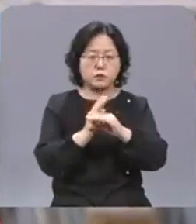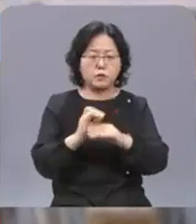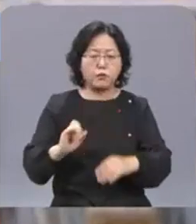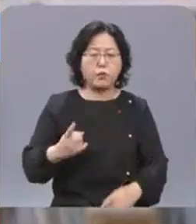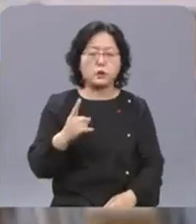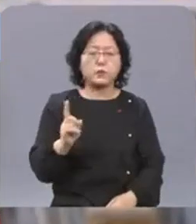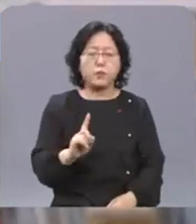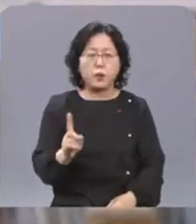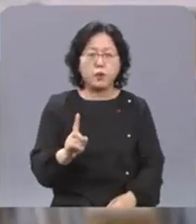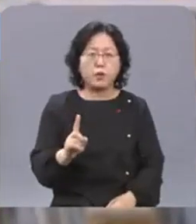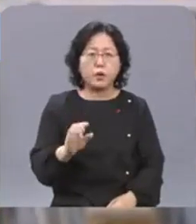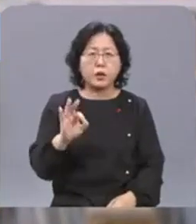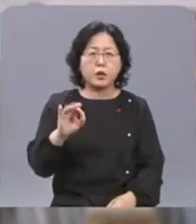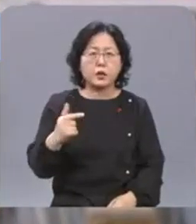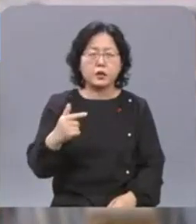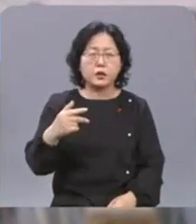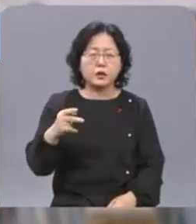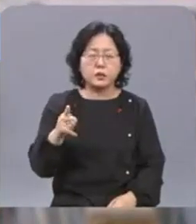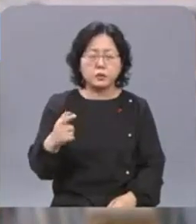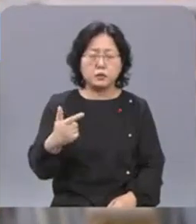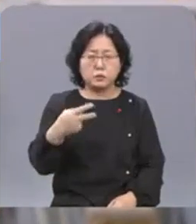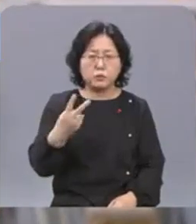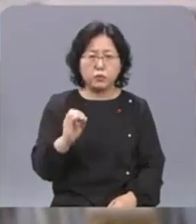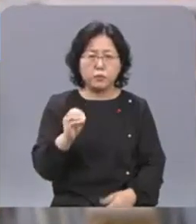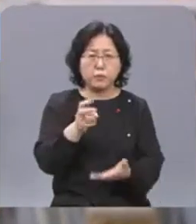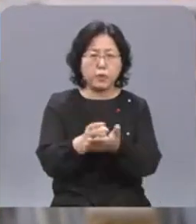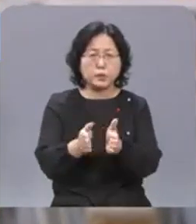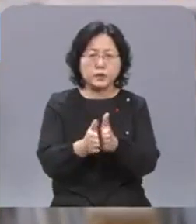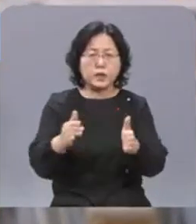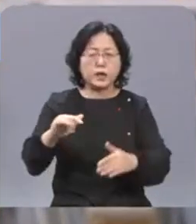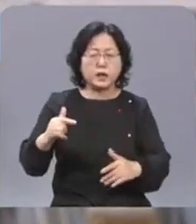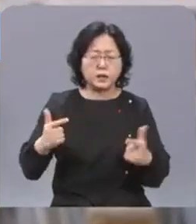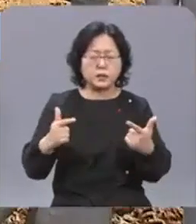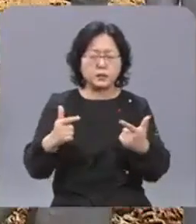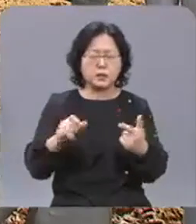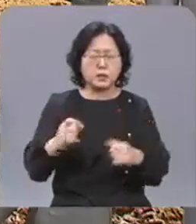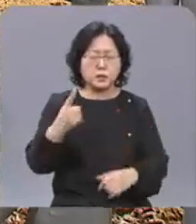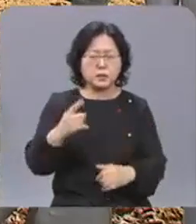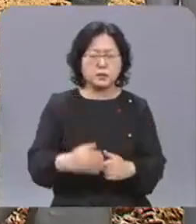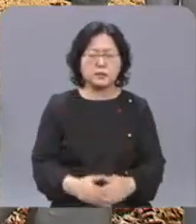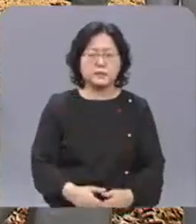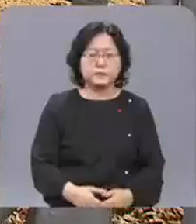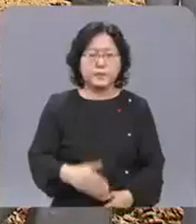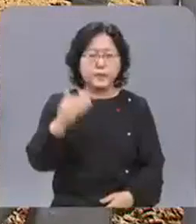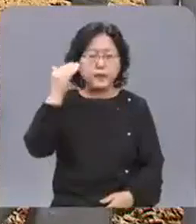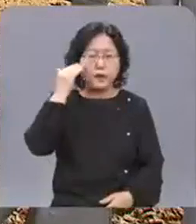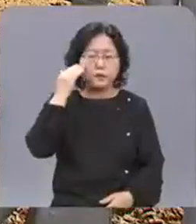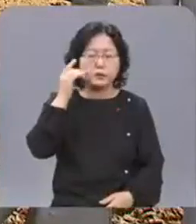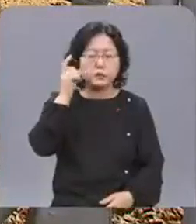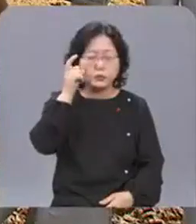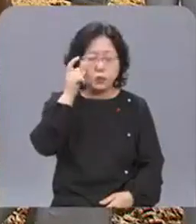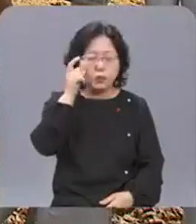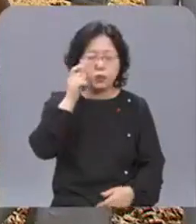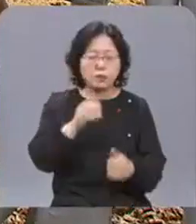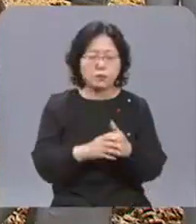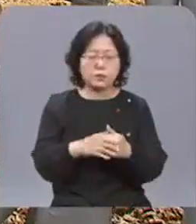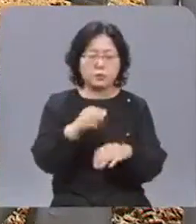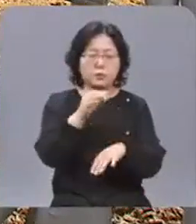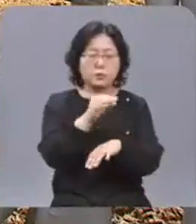원인은 연동제를 시행하지 않는 것이 원인이라고 생각합니다. 한우의 생산자